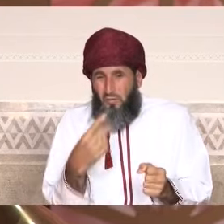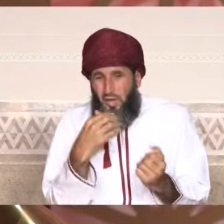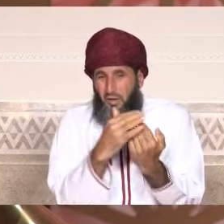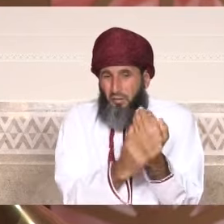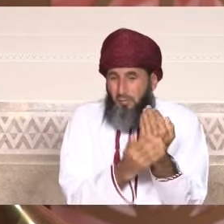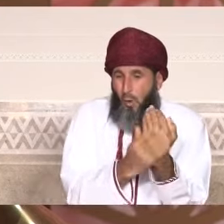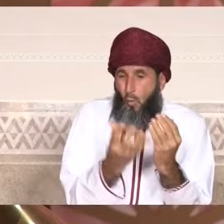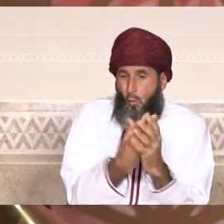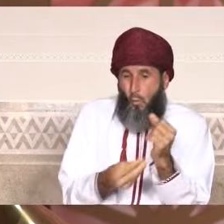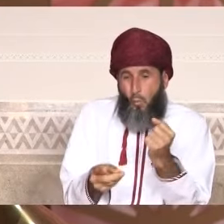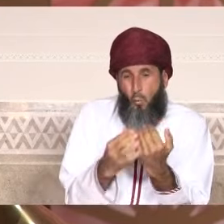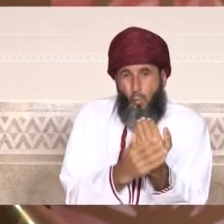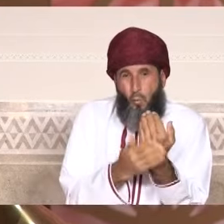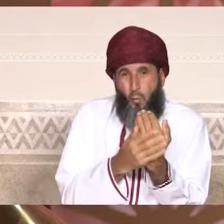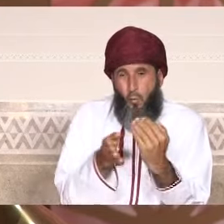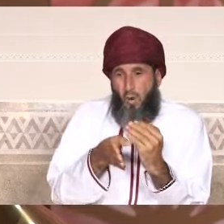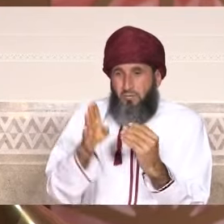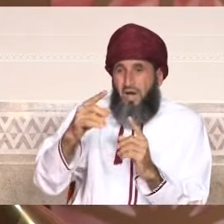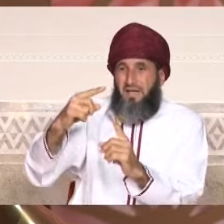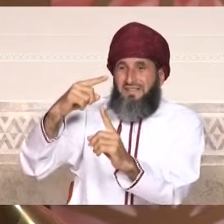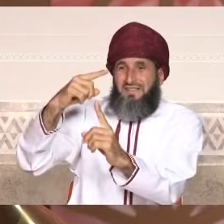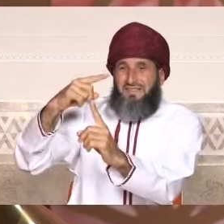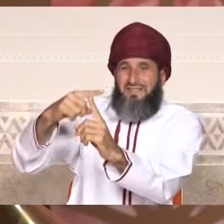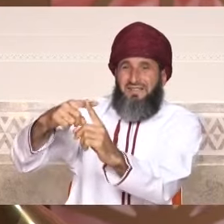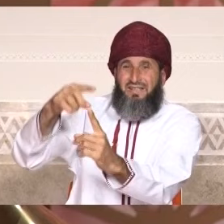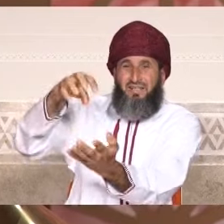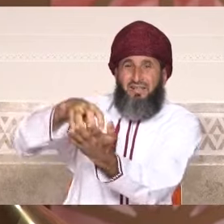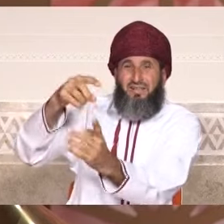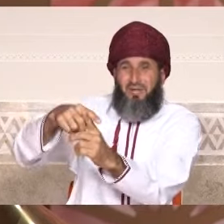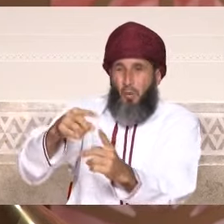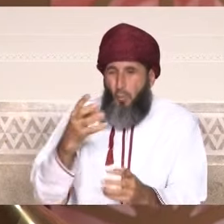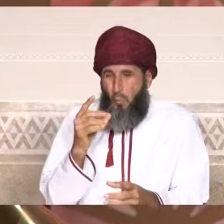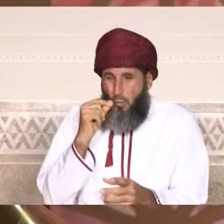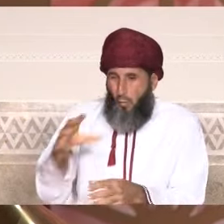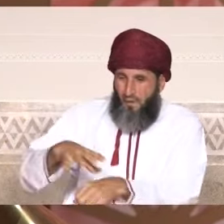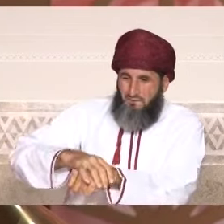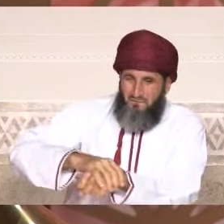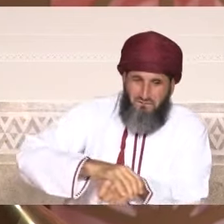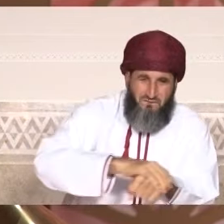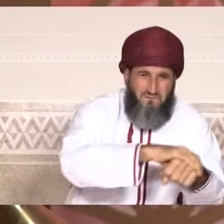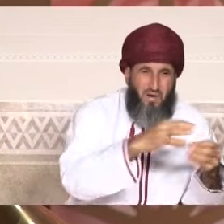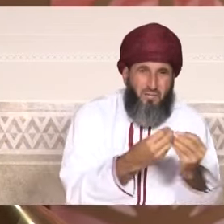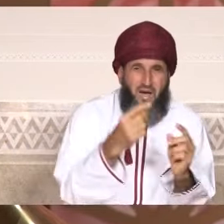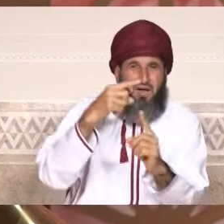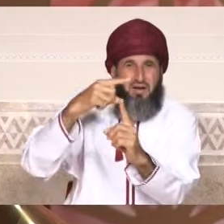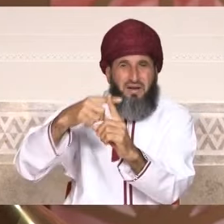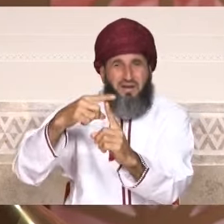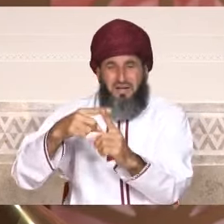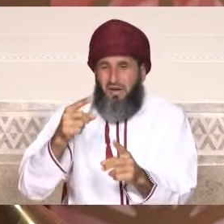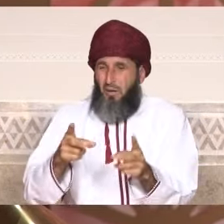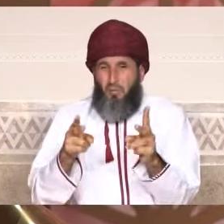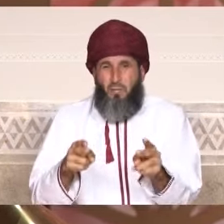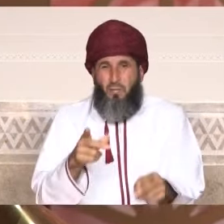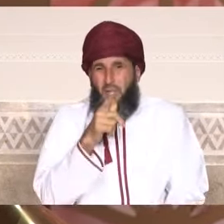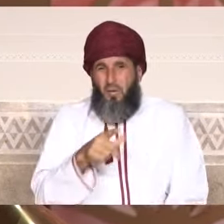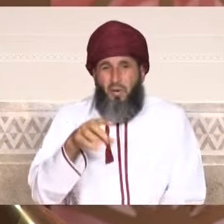رعايته، هي تذهب إلى الكنيسة وقد تأخذ ولدها معها إلى الكنيسة، ولا يستطيع منعها لأنها